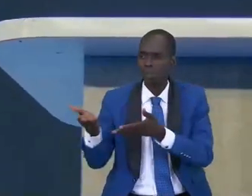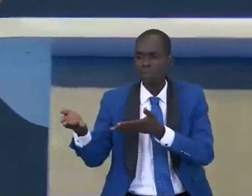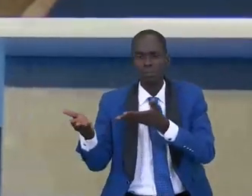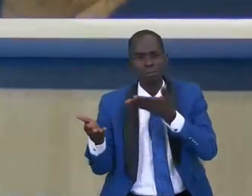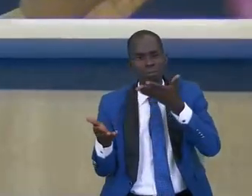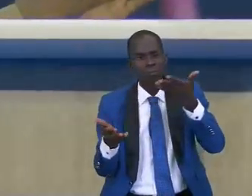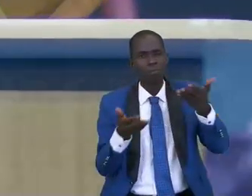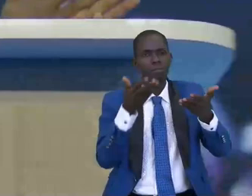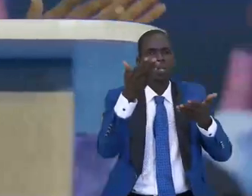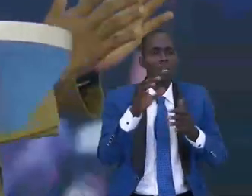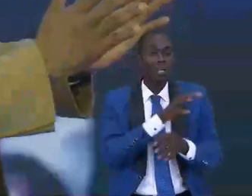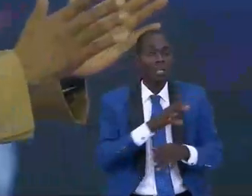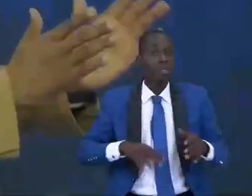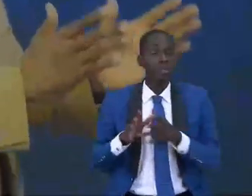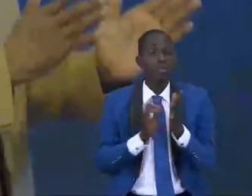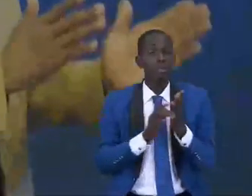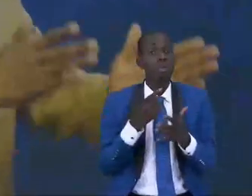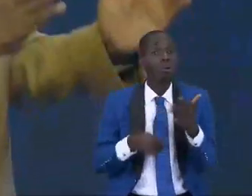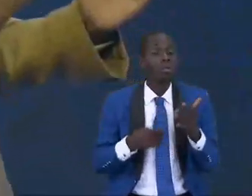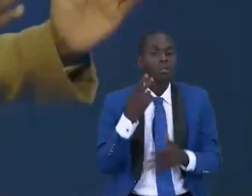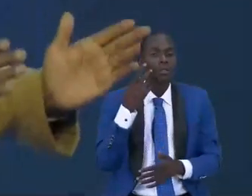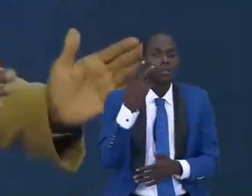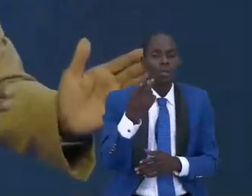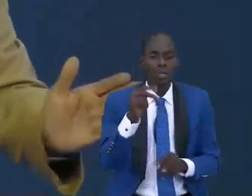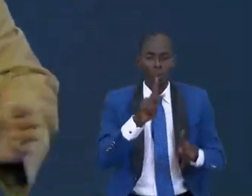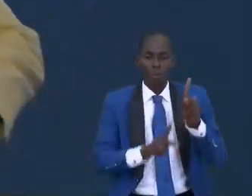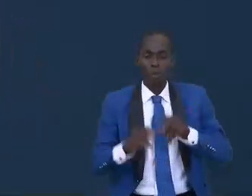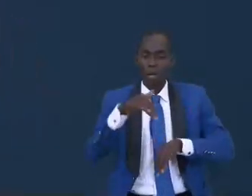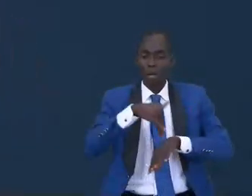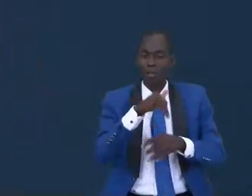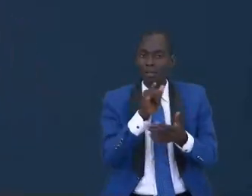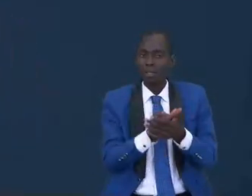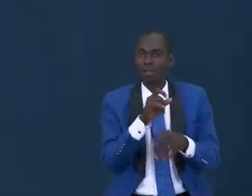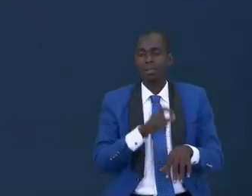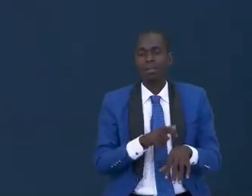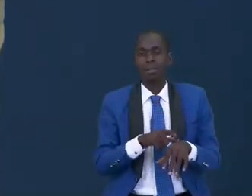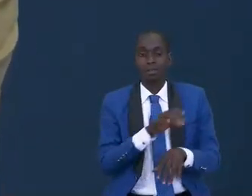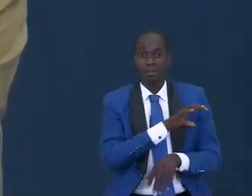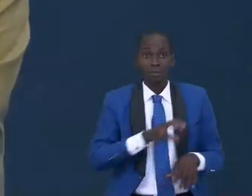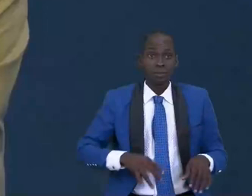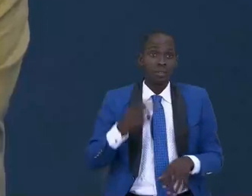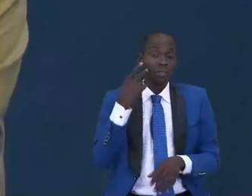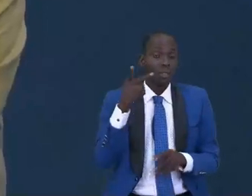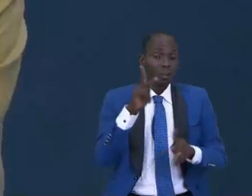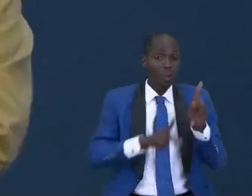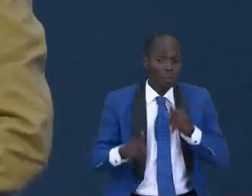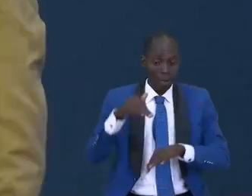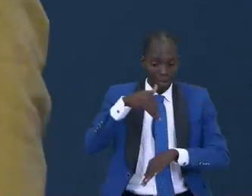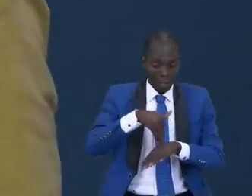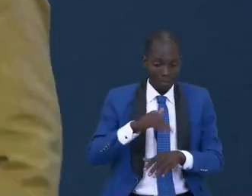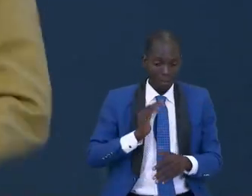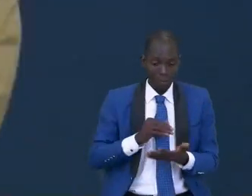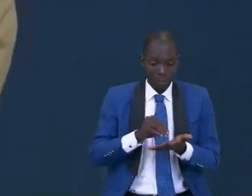ici, il a vu les gens à l'époque là, il a vu aussi les